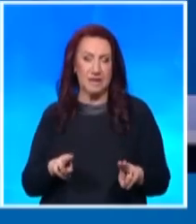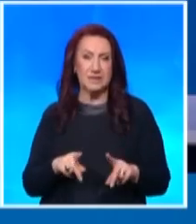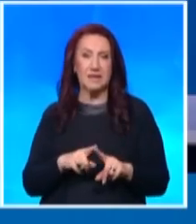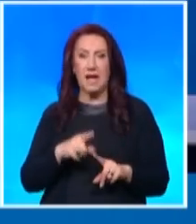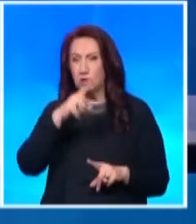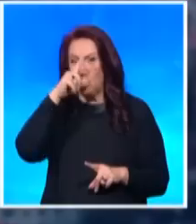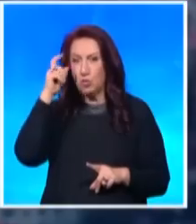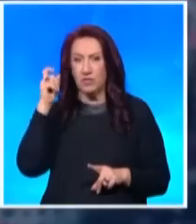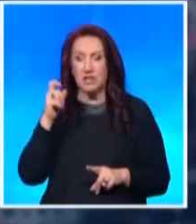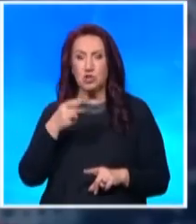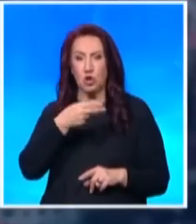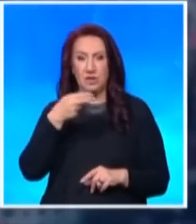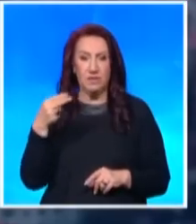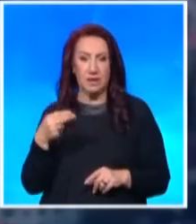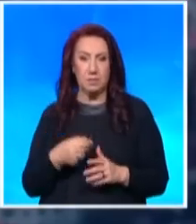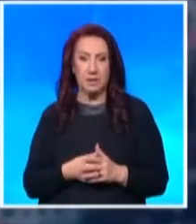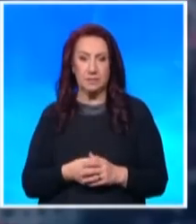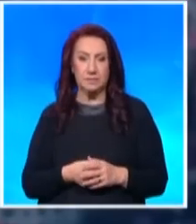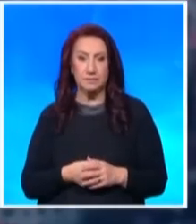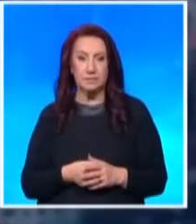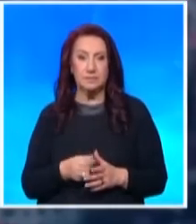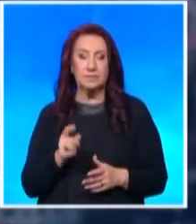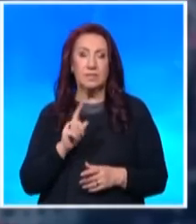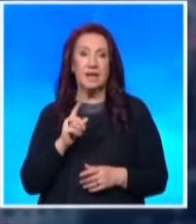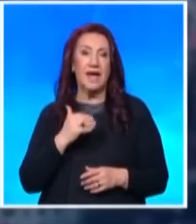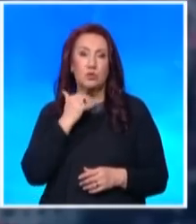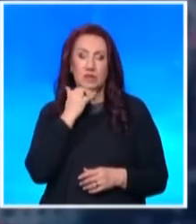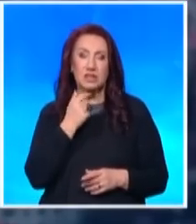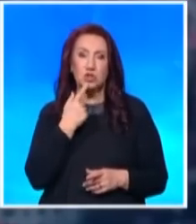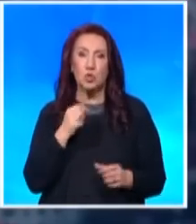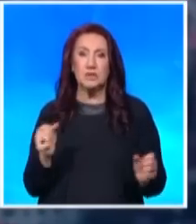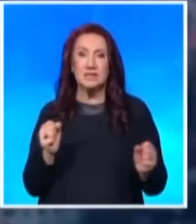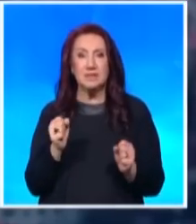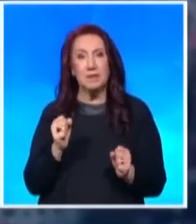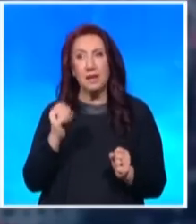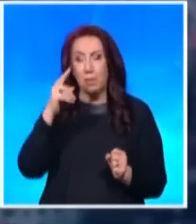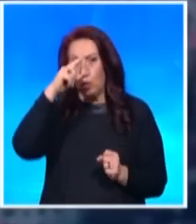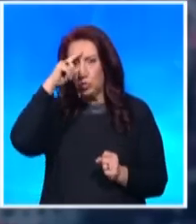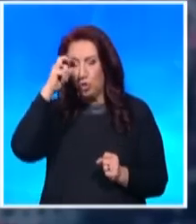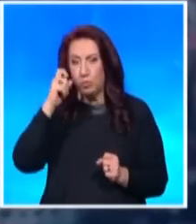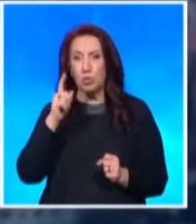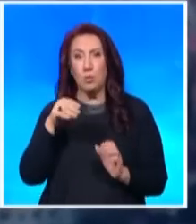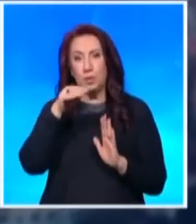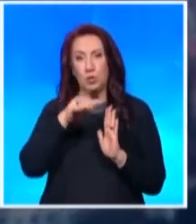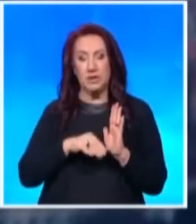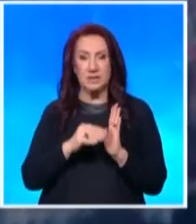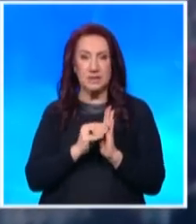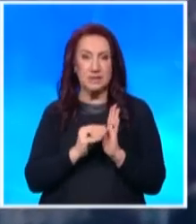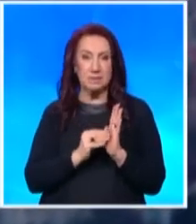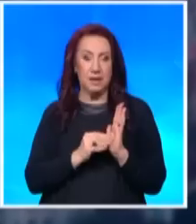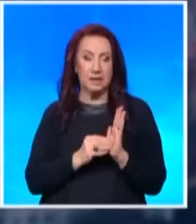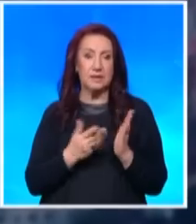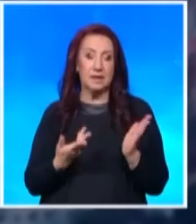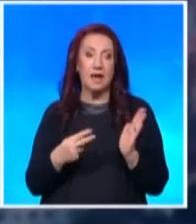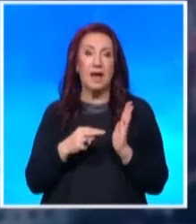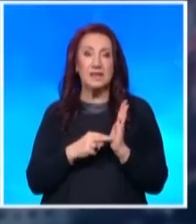дружества. Не е достатъчно зимата да е по-топла, за да бъдат по-малки сметките. Наистина, на практика енергията, която се